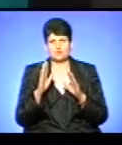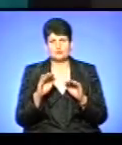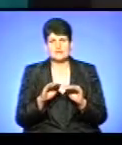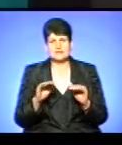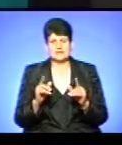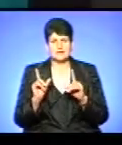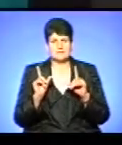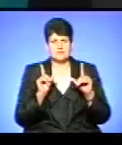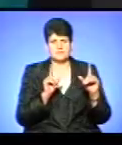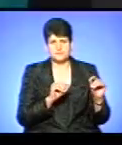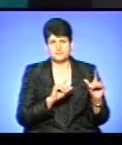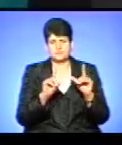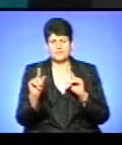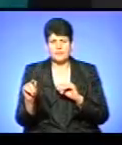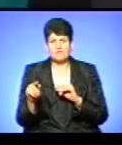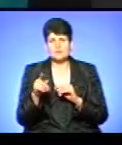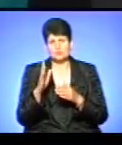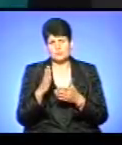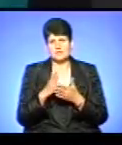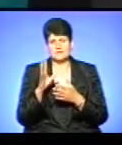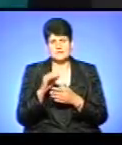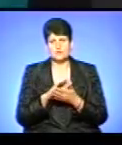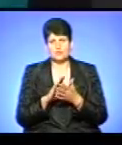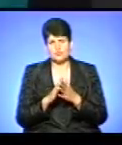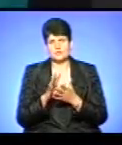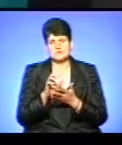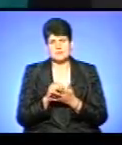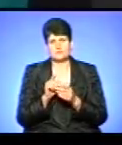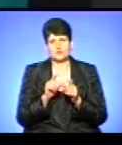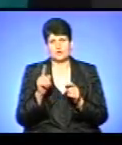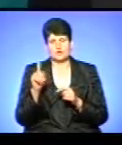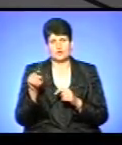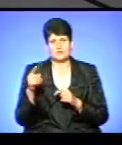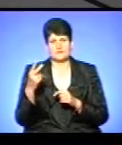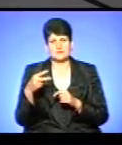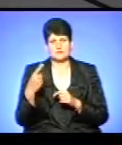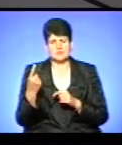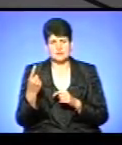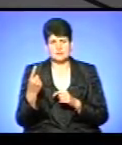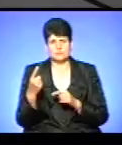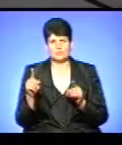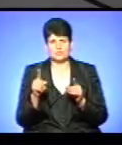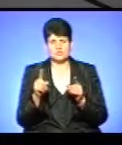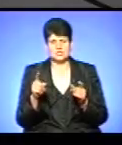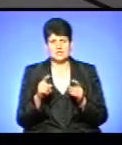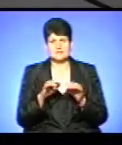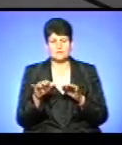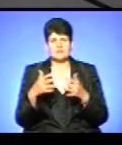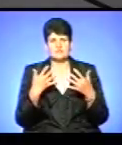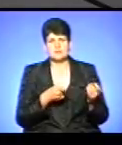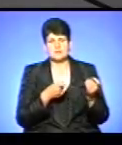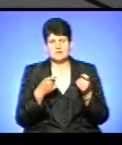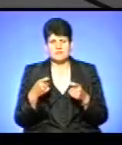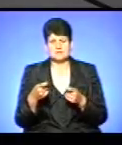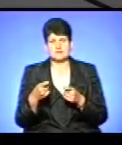діткам добиратися. Вони будуть мати всі умови для того, щоб займатися в школі номер 21. Тобто інструменти музичні вже перевезли. Частину